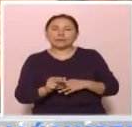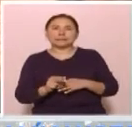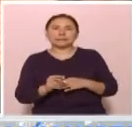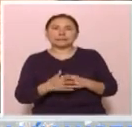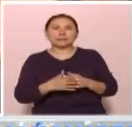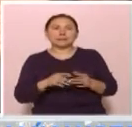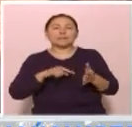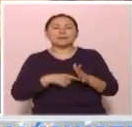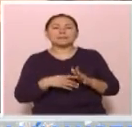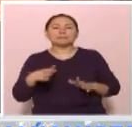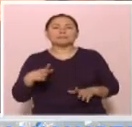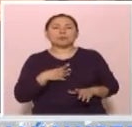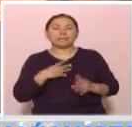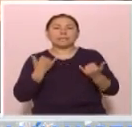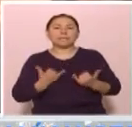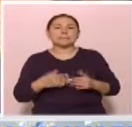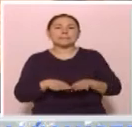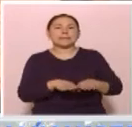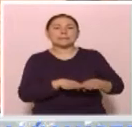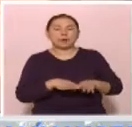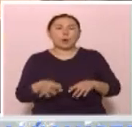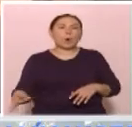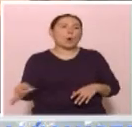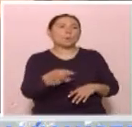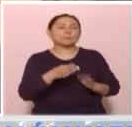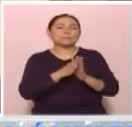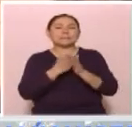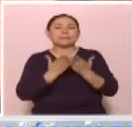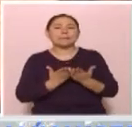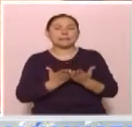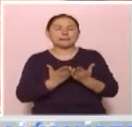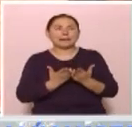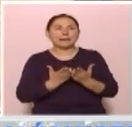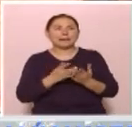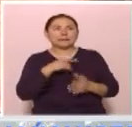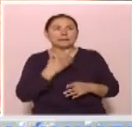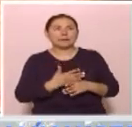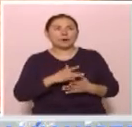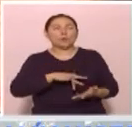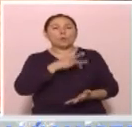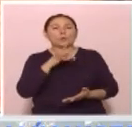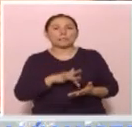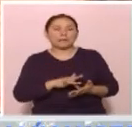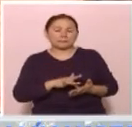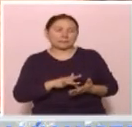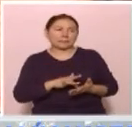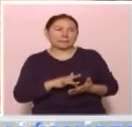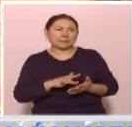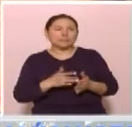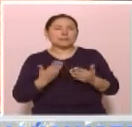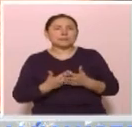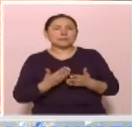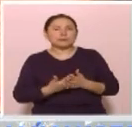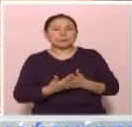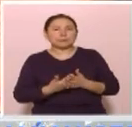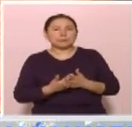тәрбиелеу мақсат болды. Қазіргі таңда облыстағы кітапхананың аудандық орталықтарға кітапханаларында, сонымен